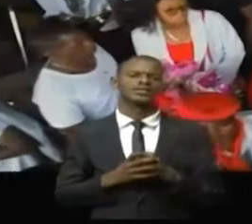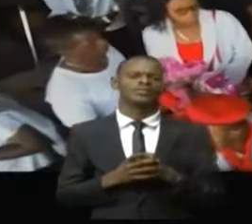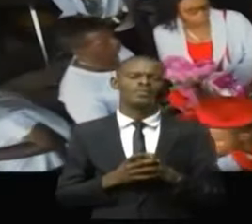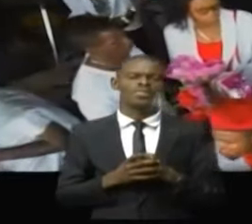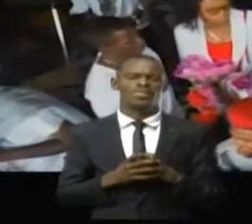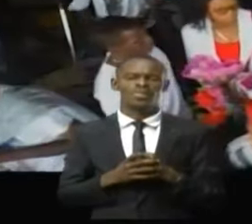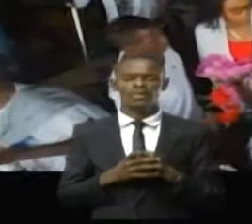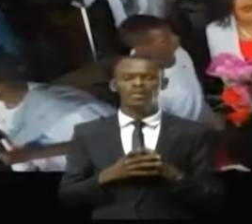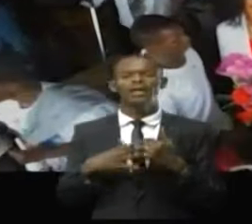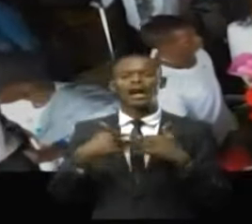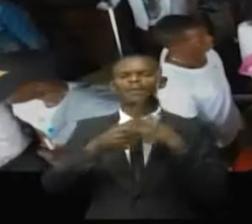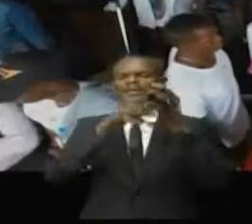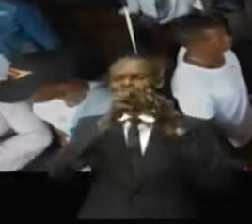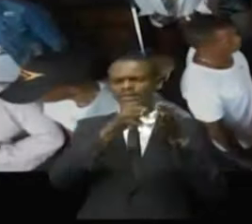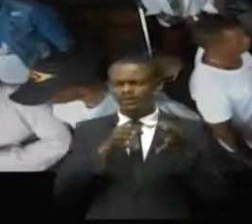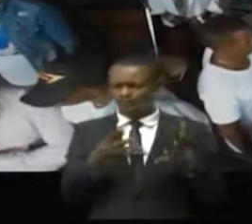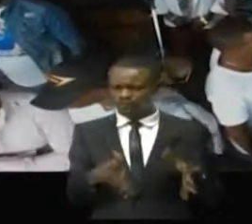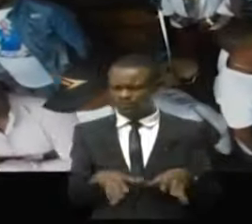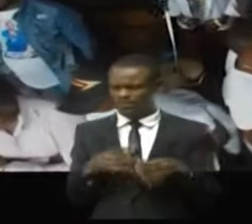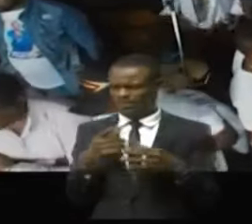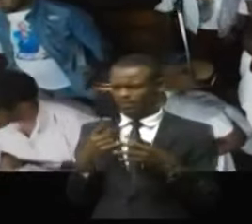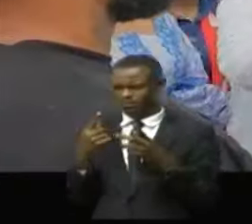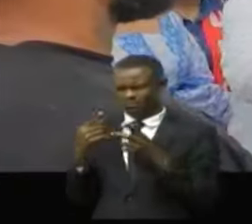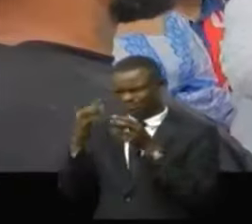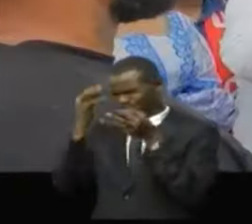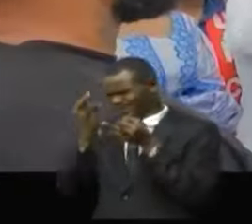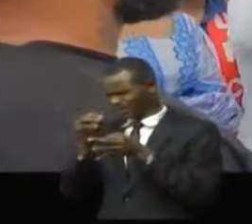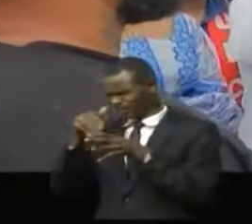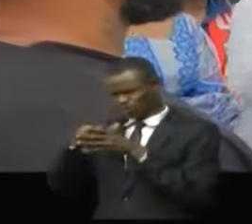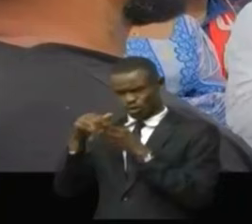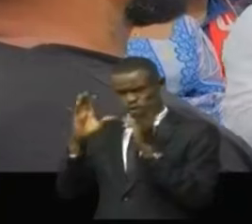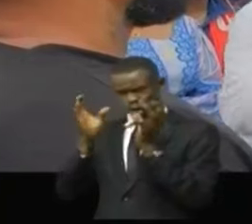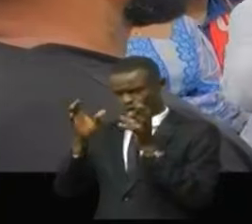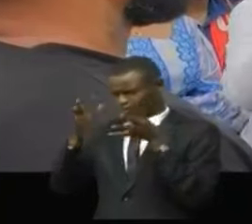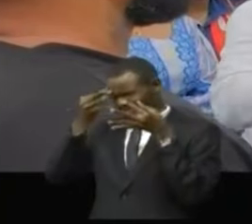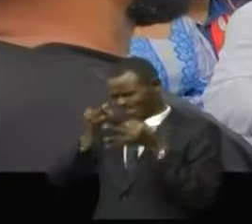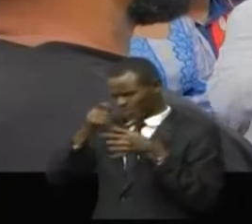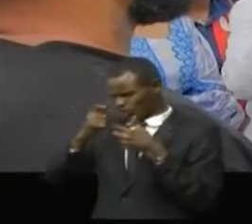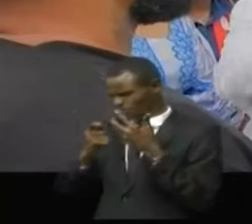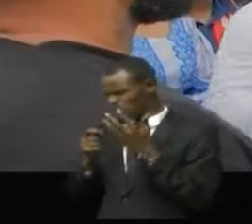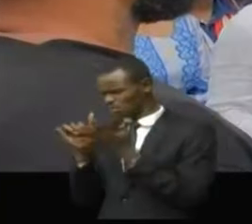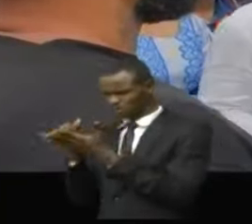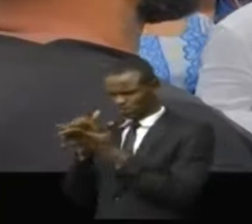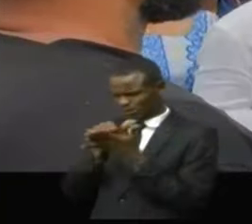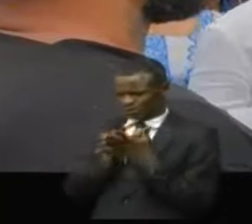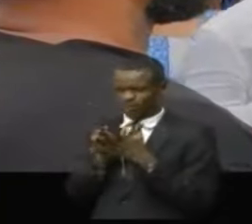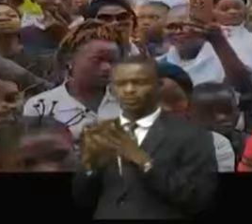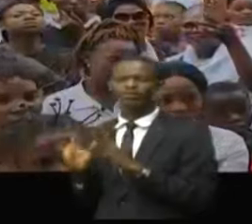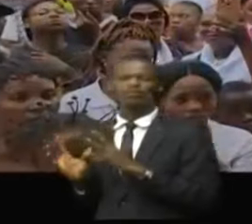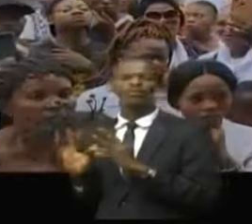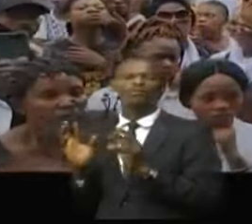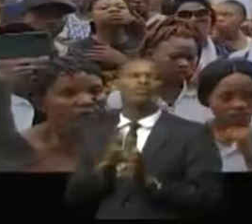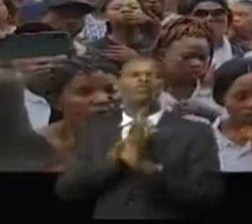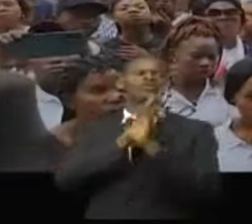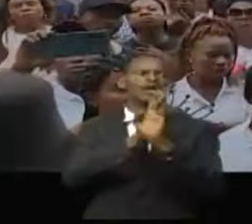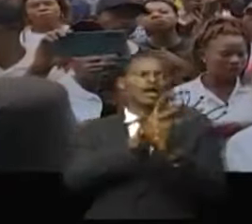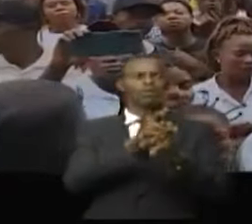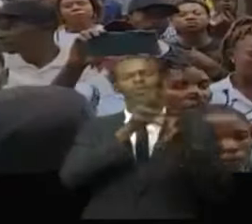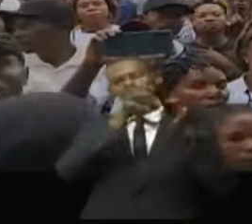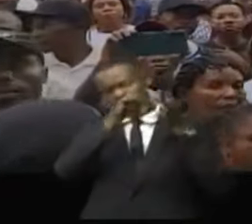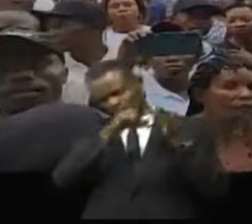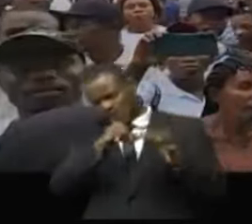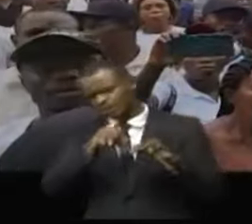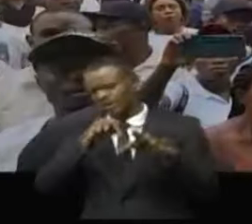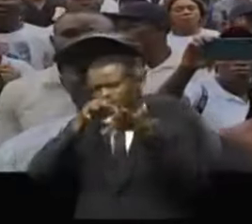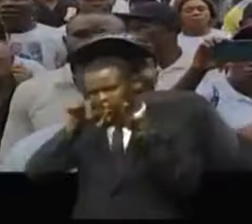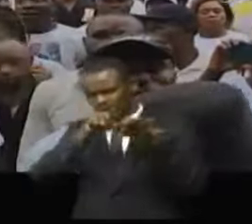parlant de certaines décisions prises par le parti dans le cadre de la politique électorale, Christian Massoudi a donné des explications aux membres et sympathisants de Fungurume sur